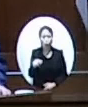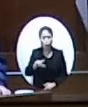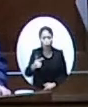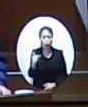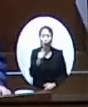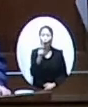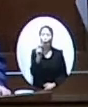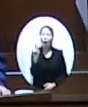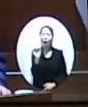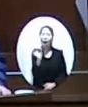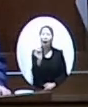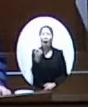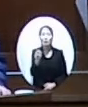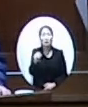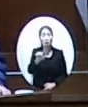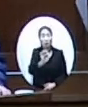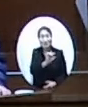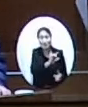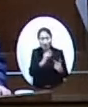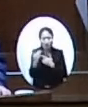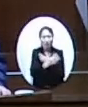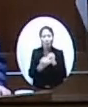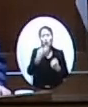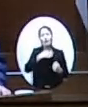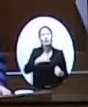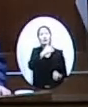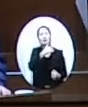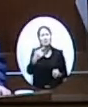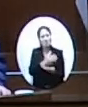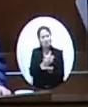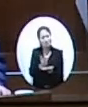등 인간과 환경에 유익한 미생물